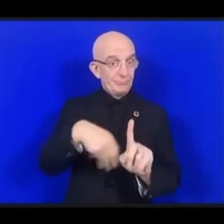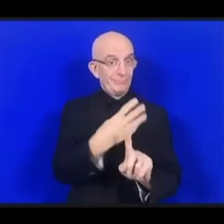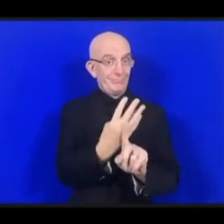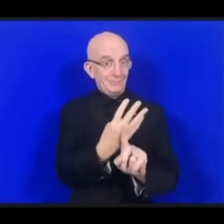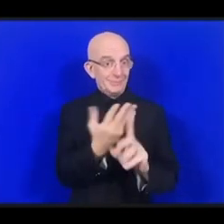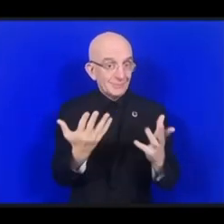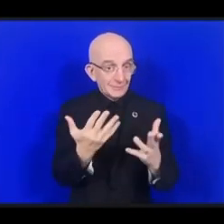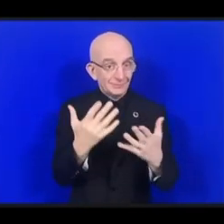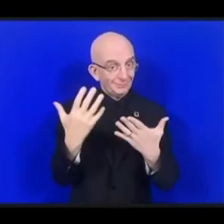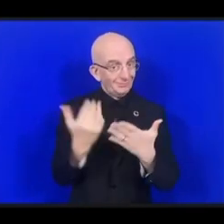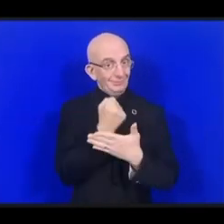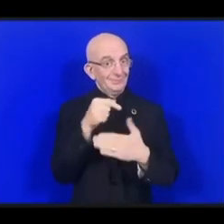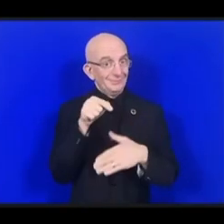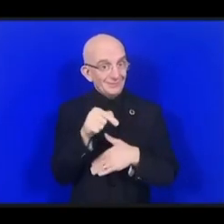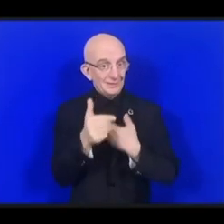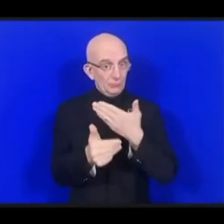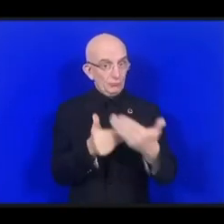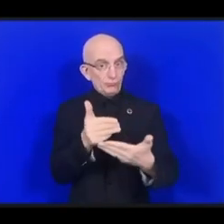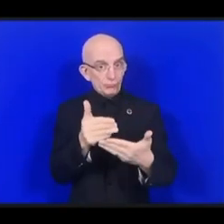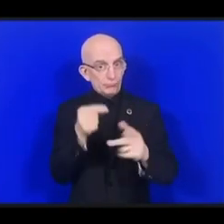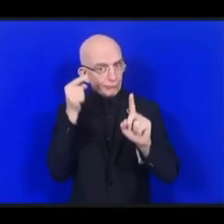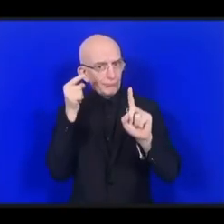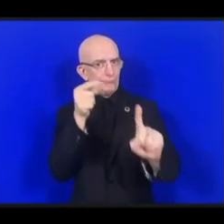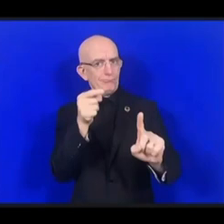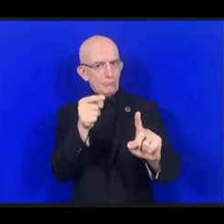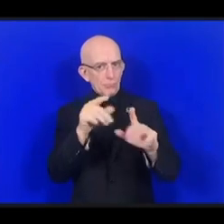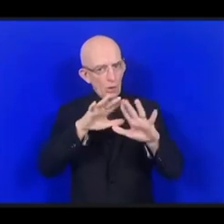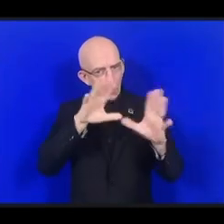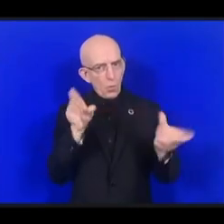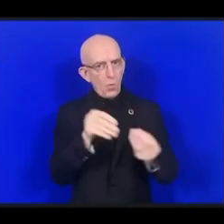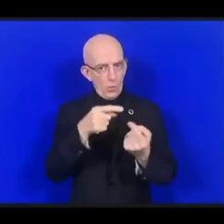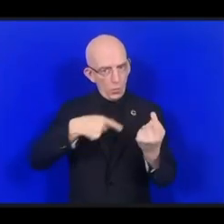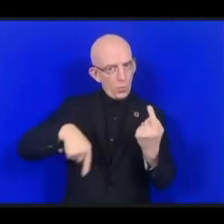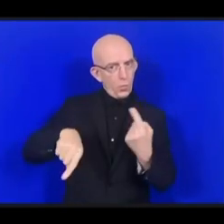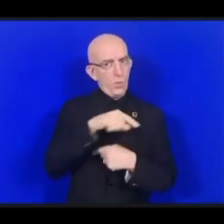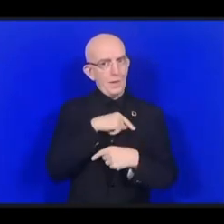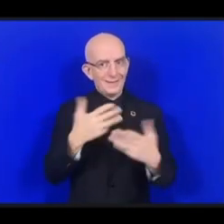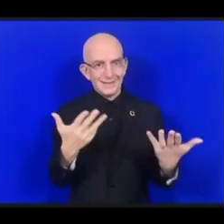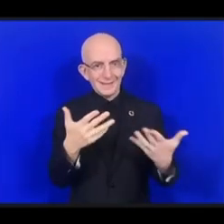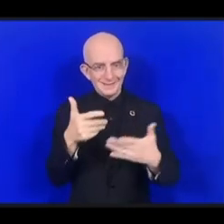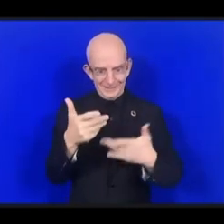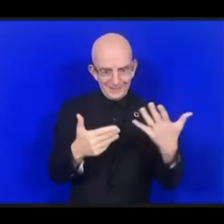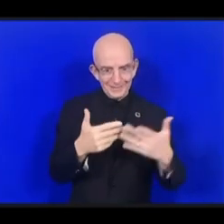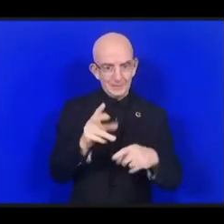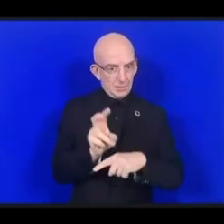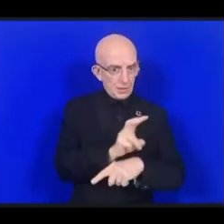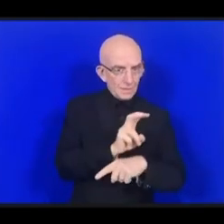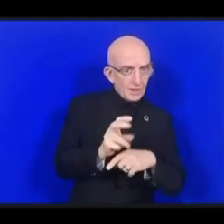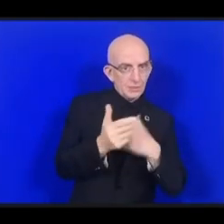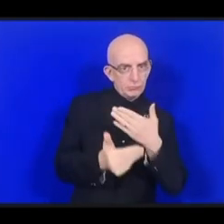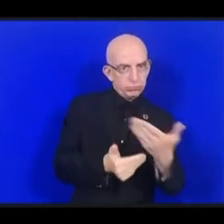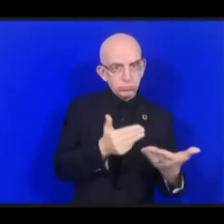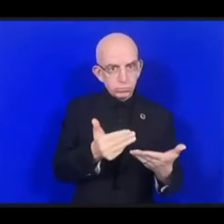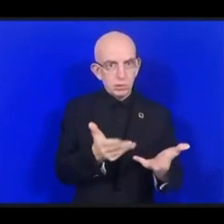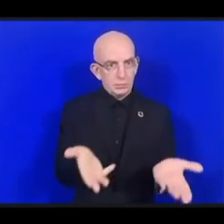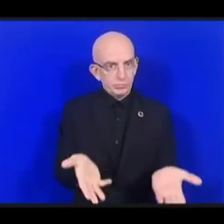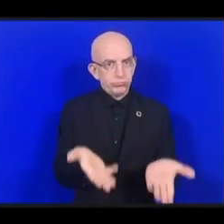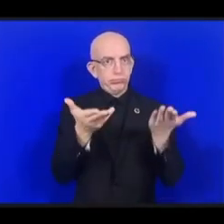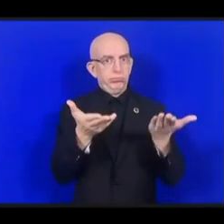者との間でのデータリテラシーの促進が必要です私たちに